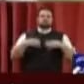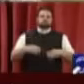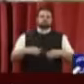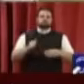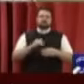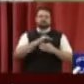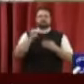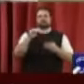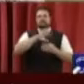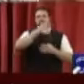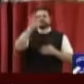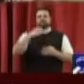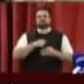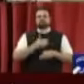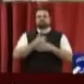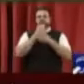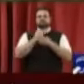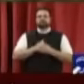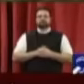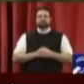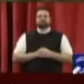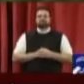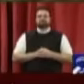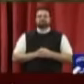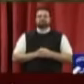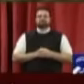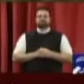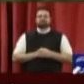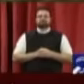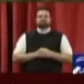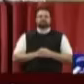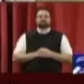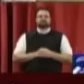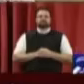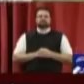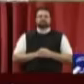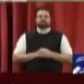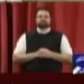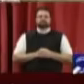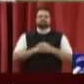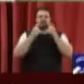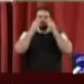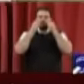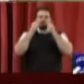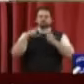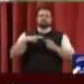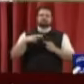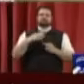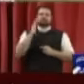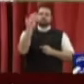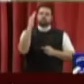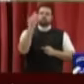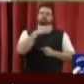Hai că încep și eu de acum să ne... Te lași de tine ca să-mi dai voie să mai spun de cuantic. Da. Ochii sunt oglinda sufletului.